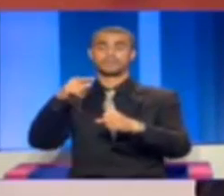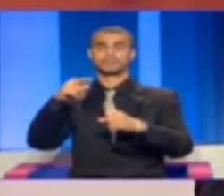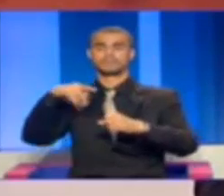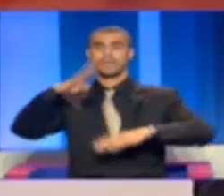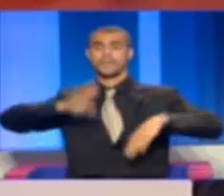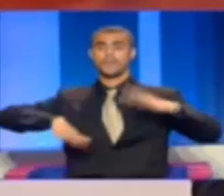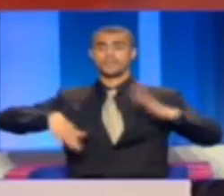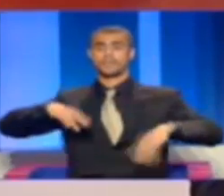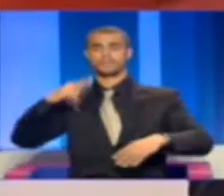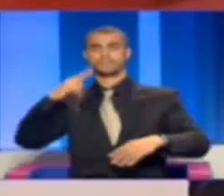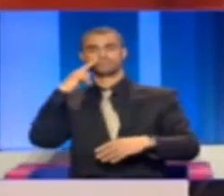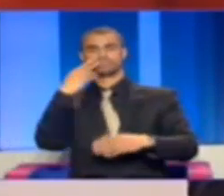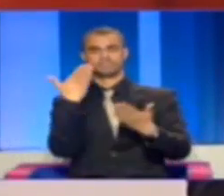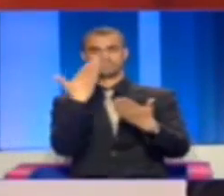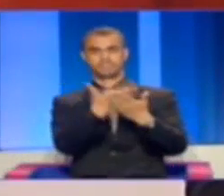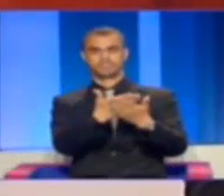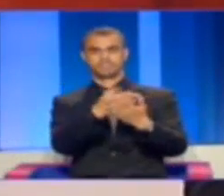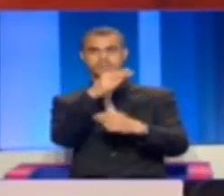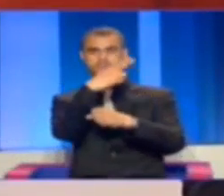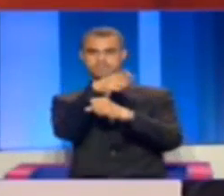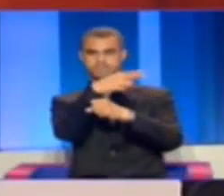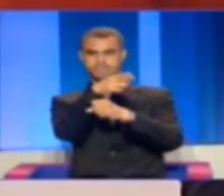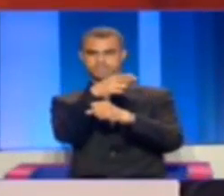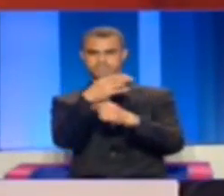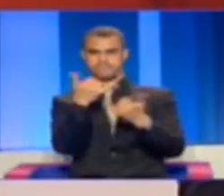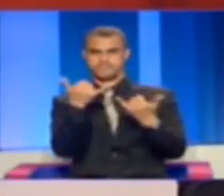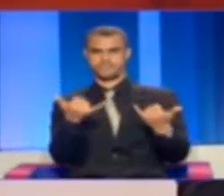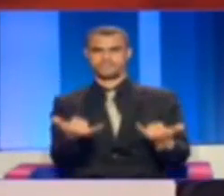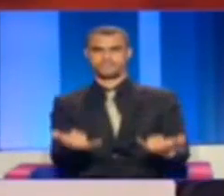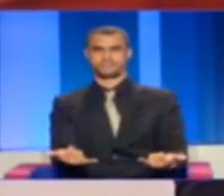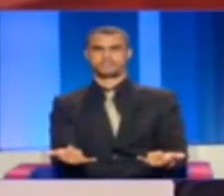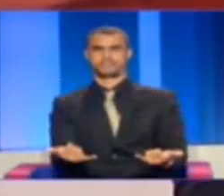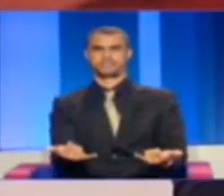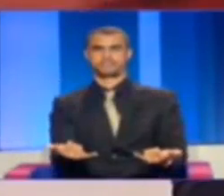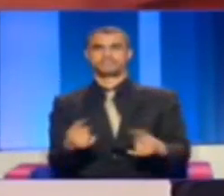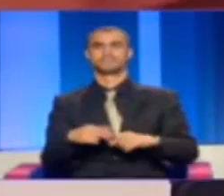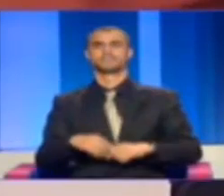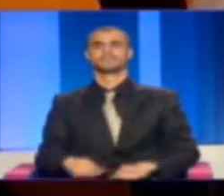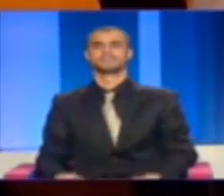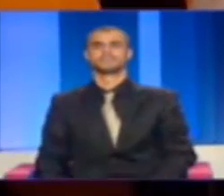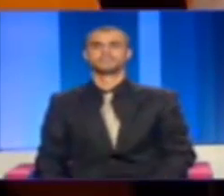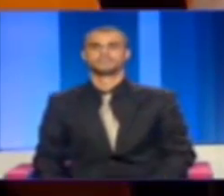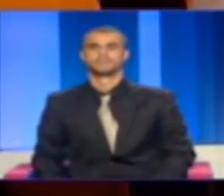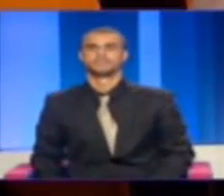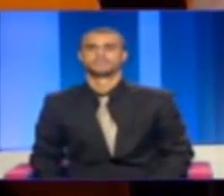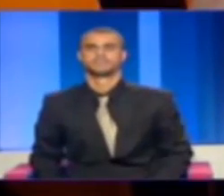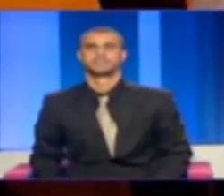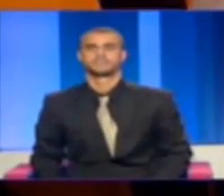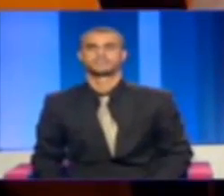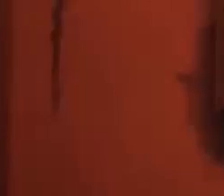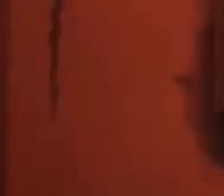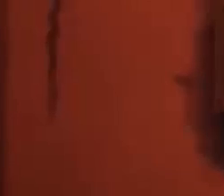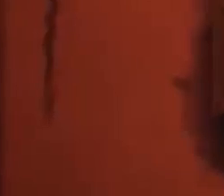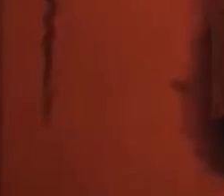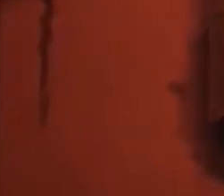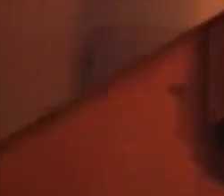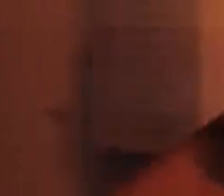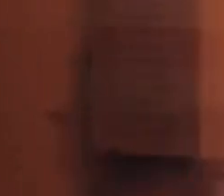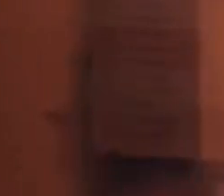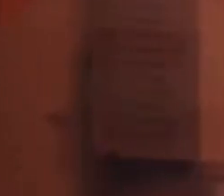صم. لن اقول اكثر، لنتابع البورتريه الذي اعدته فاتحه وعلي وكمال غني.